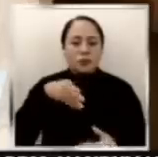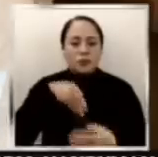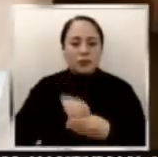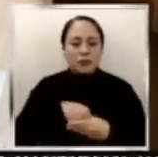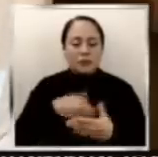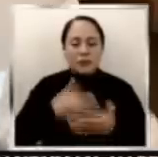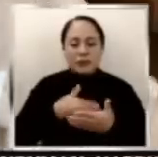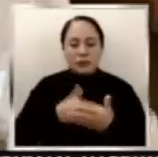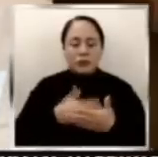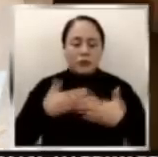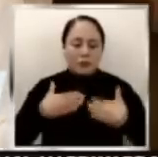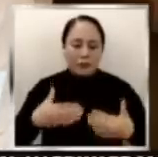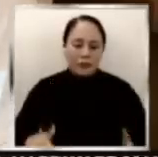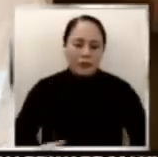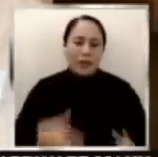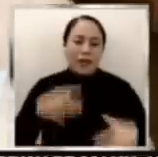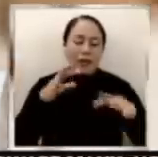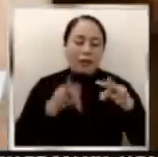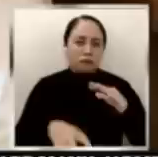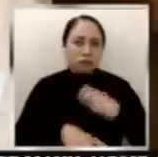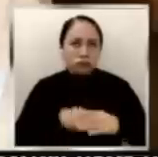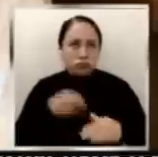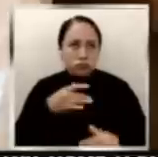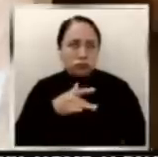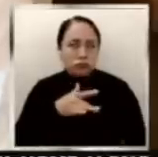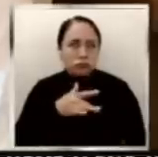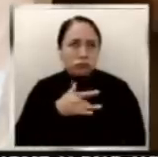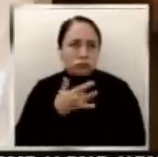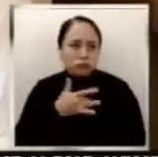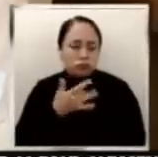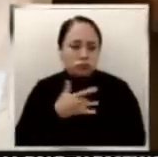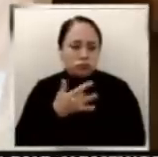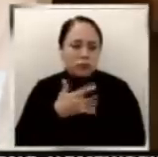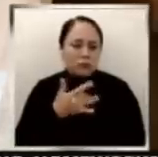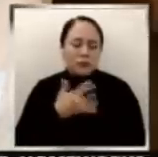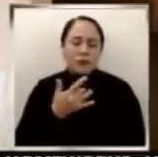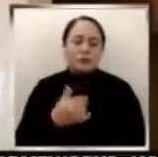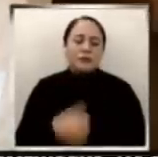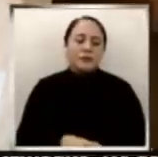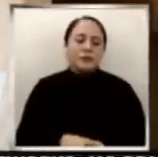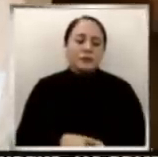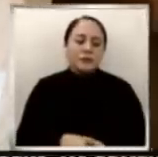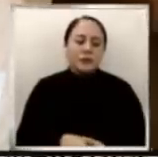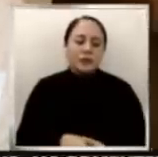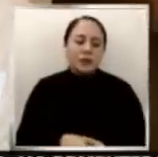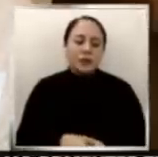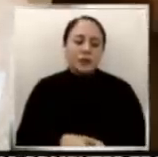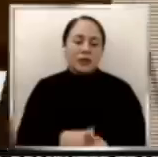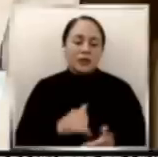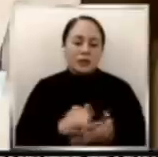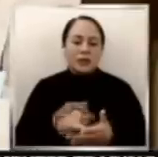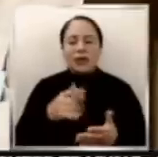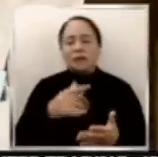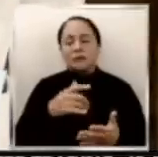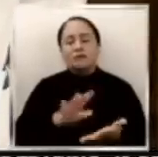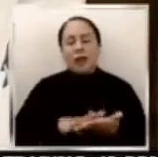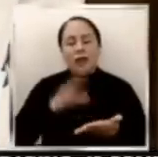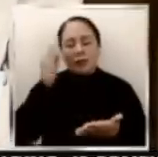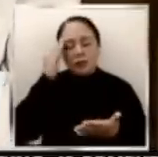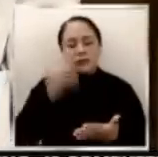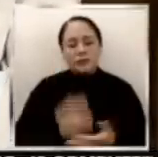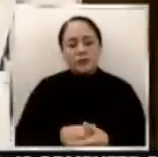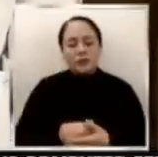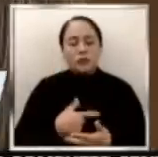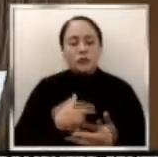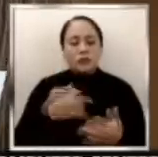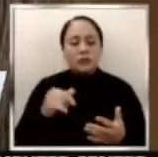body para kung sakali man, alam mong kinuha sa'yo, mararamdaman mo. So, yun din ang lesson na natutunan ko. Nagbigay din ng wise